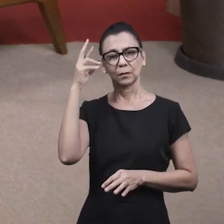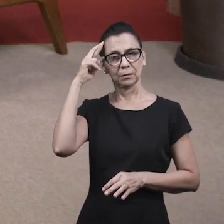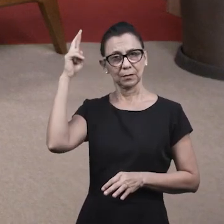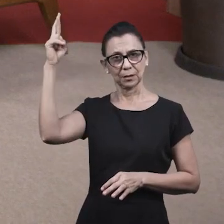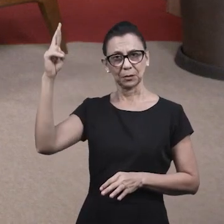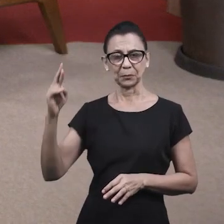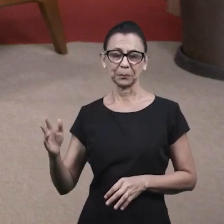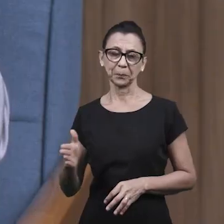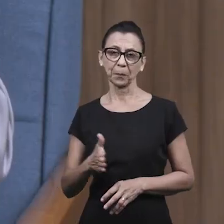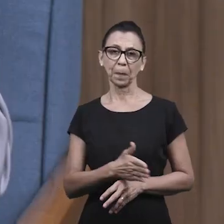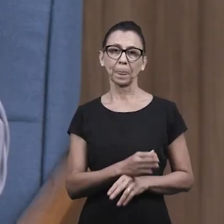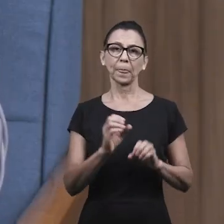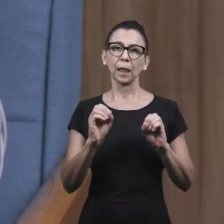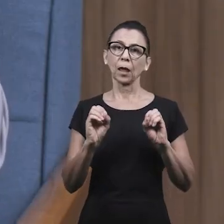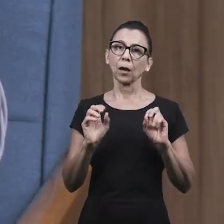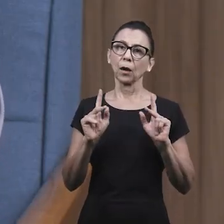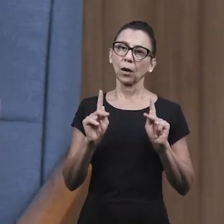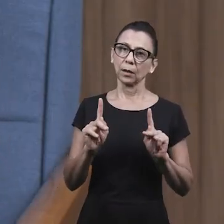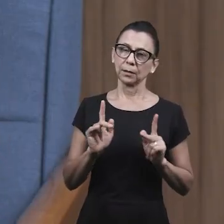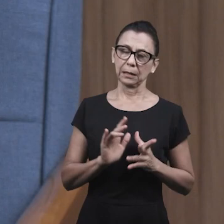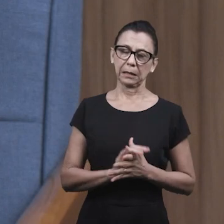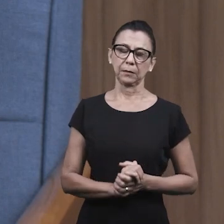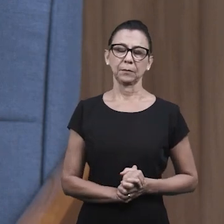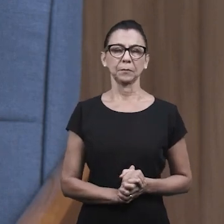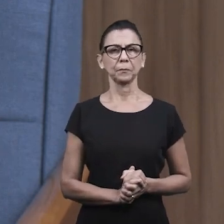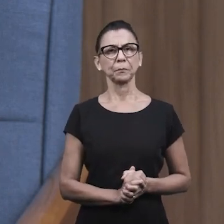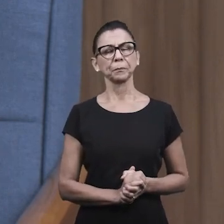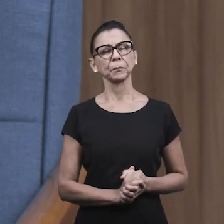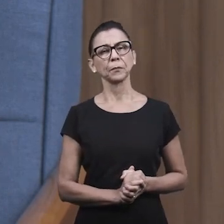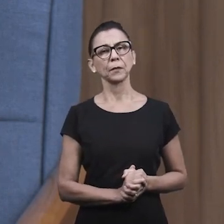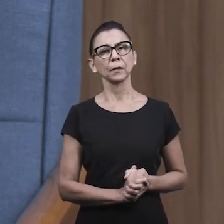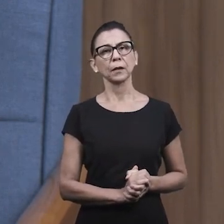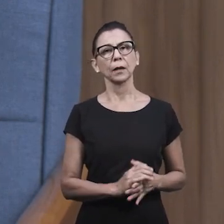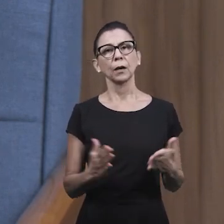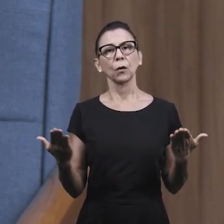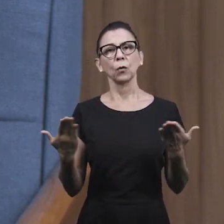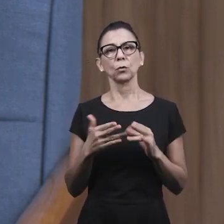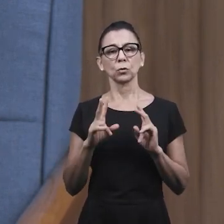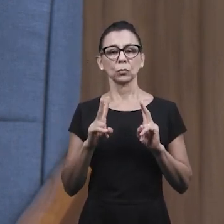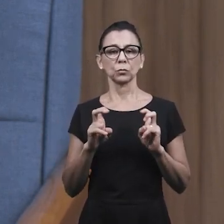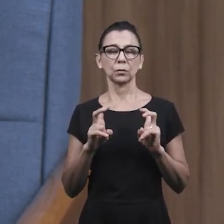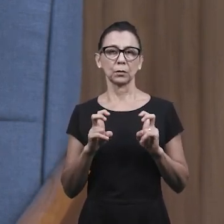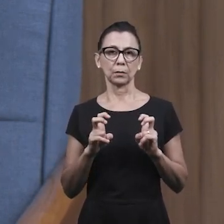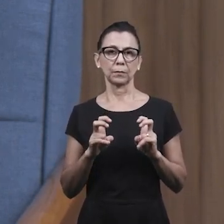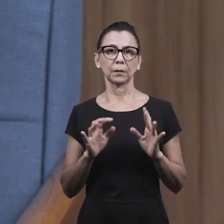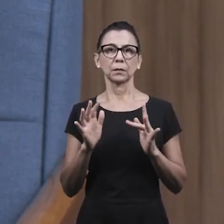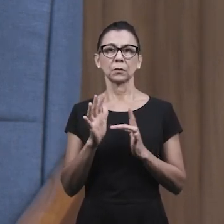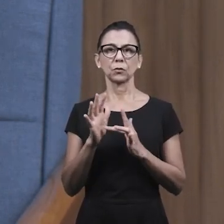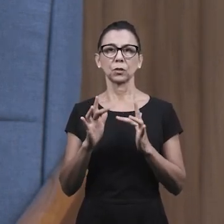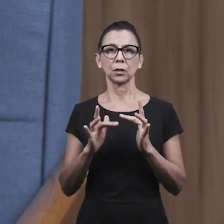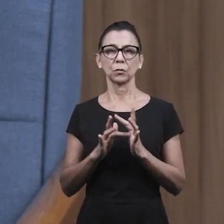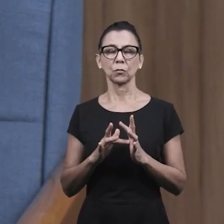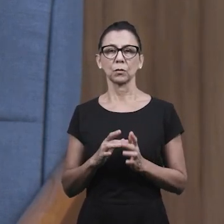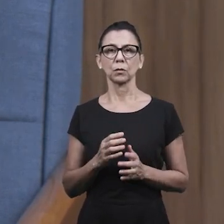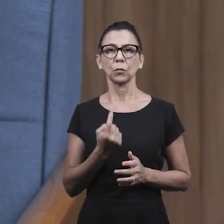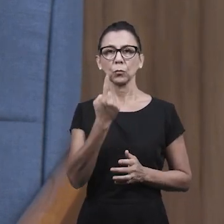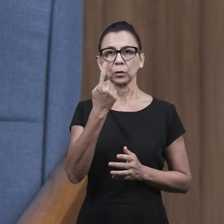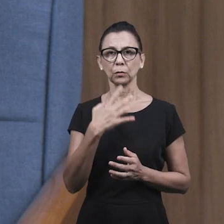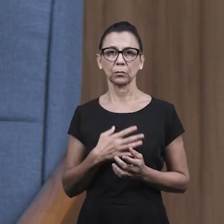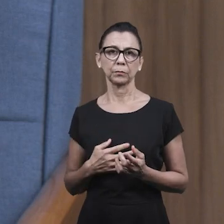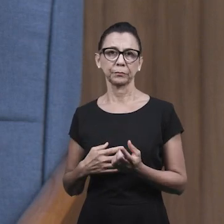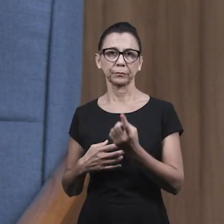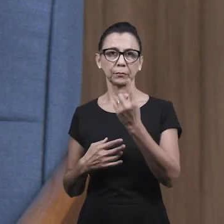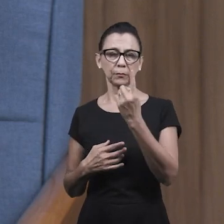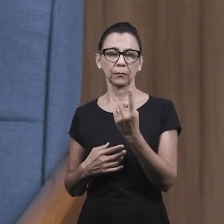afin que tous puissent voir ce que signifie cette formation dans la vie de ceux qui cherchent une expérience réelle avec le Seigneur. Nous allons